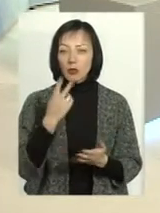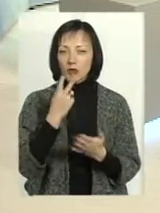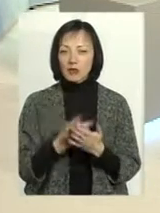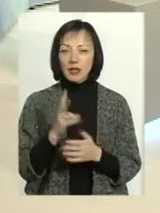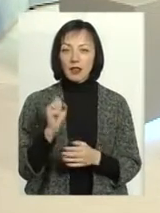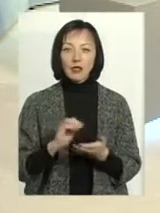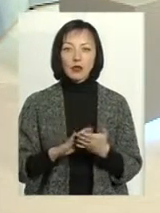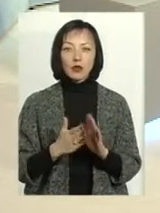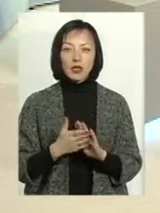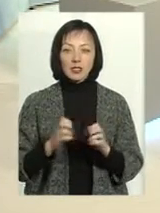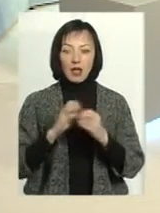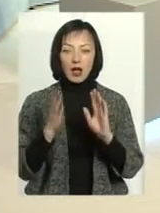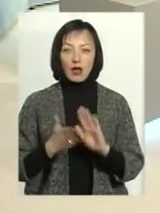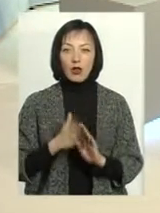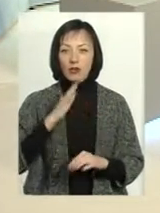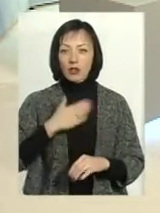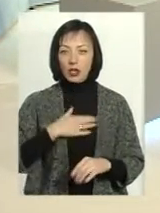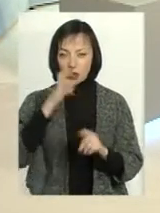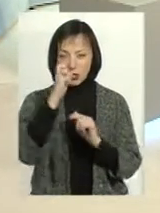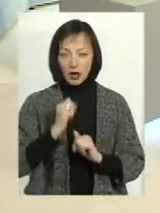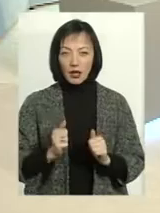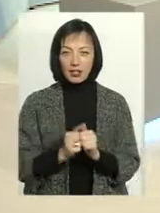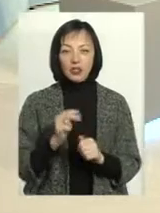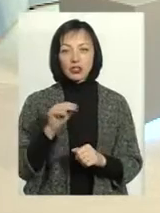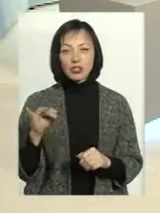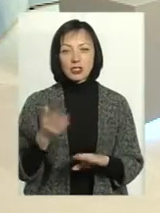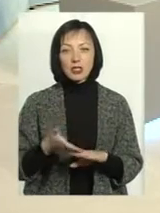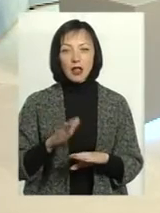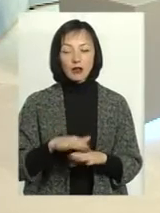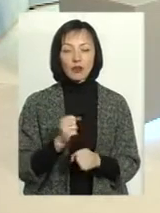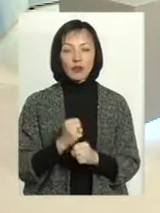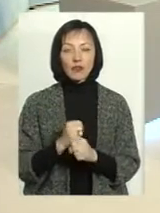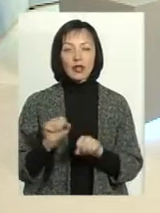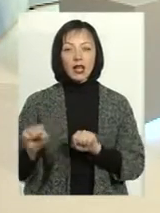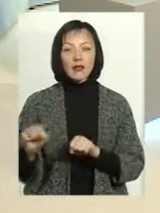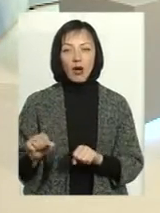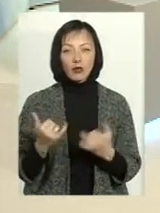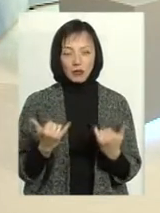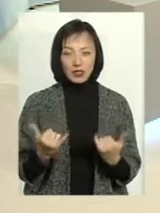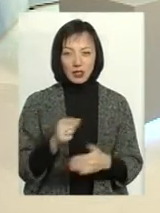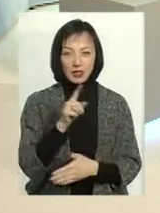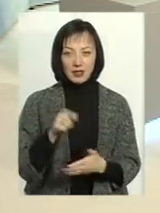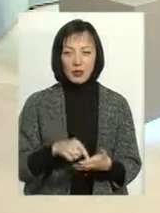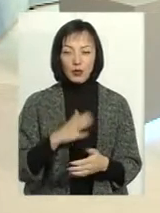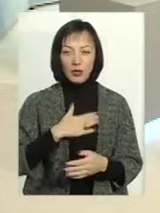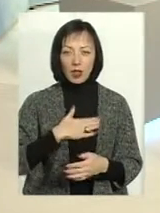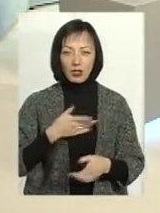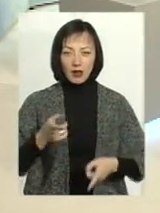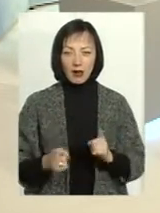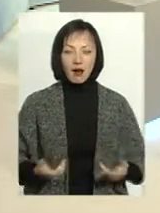на ситуацію загалом в нашій країні, чи складно працювати адвокатом нині в наших